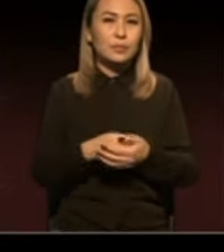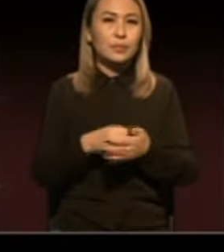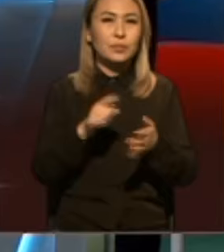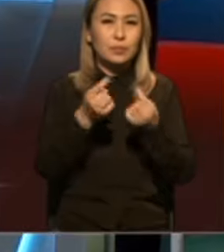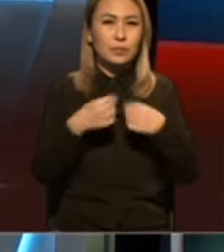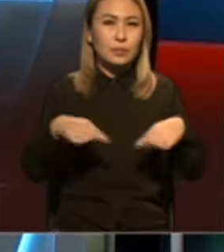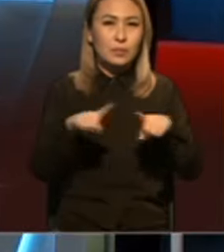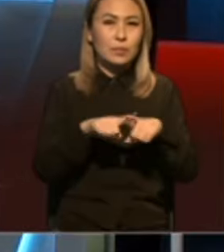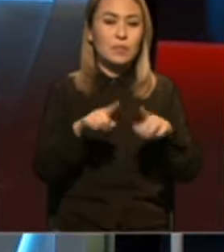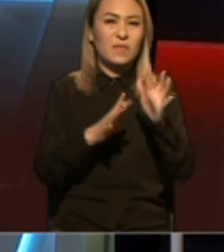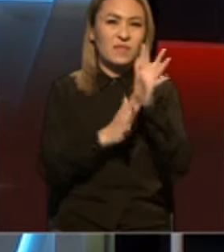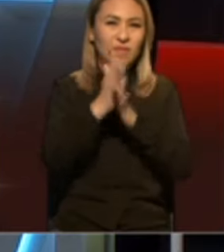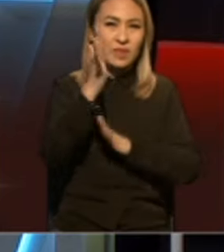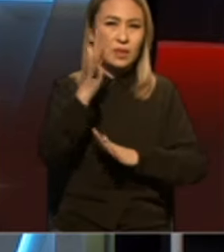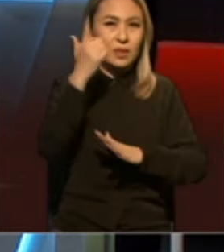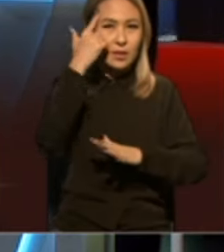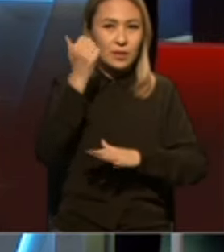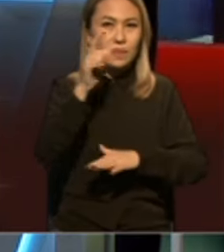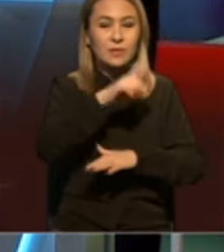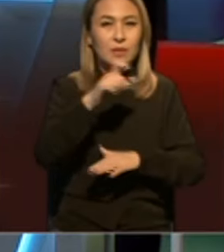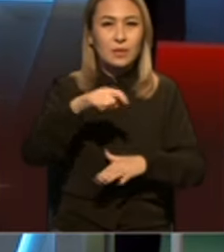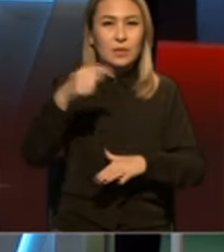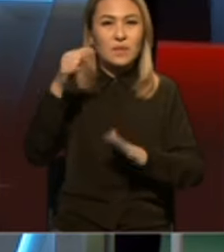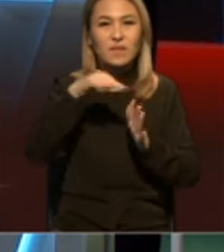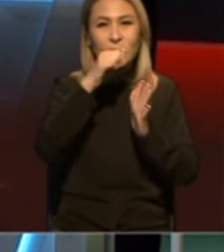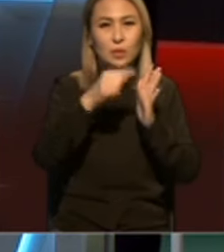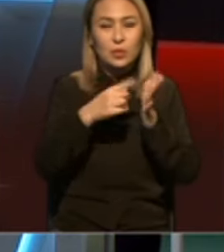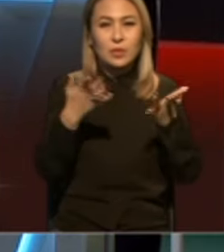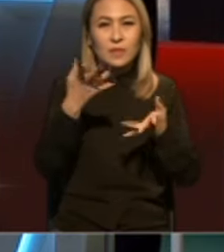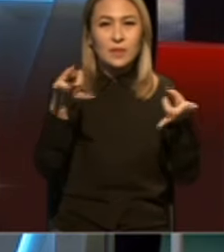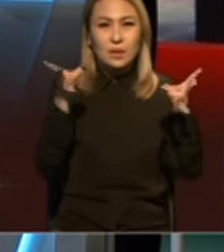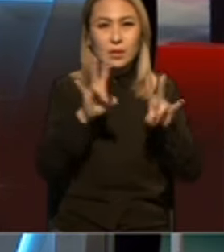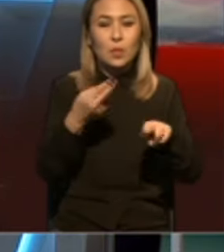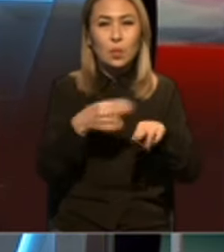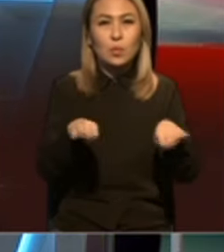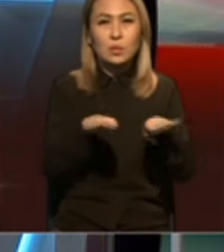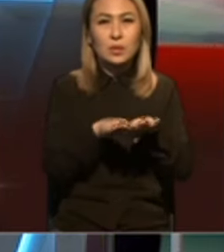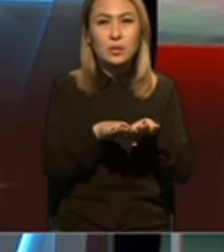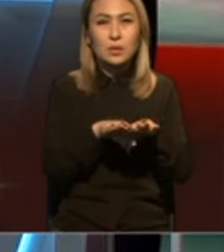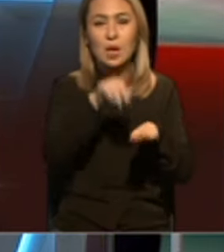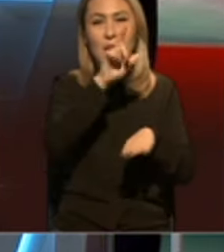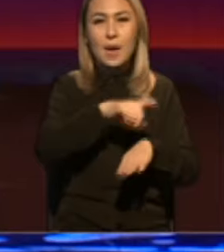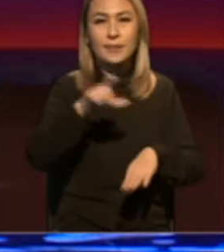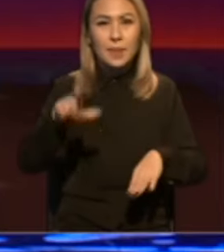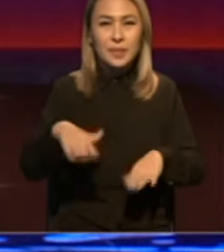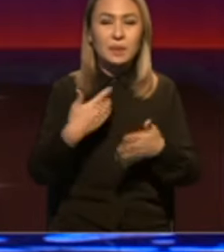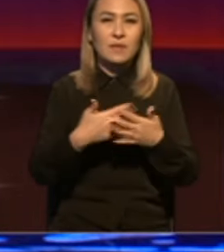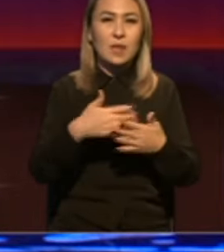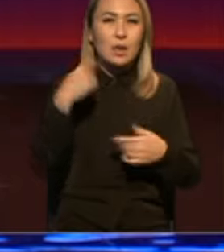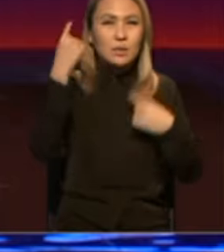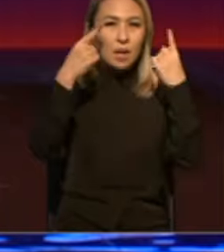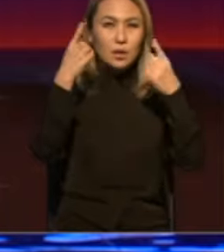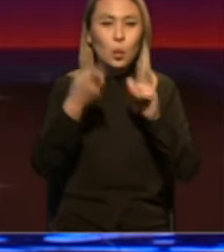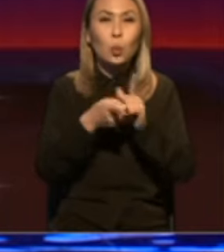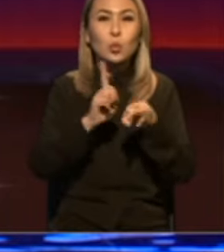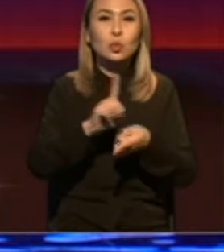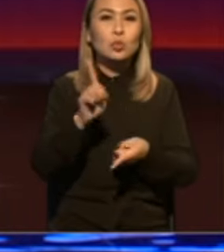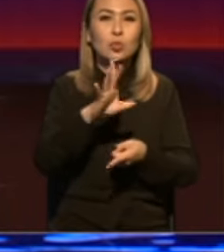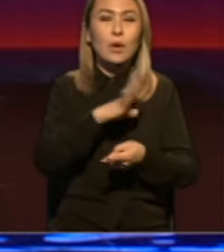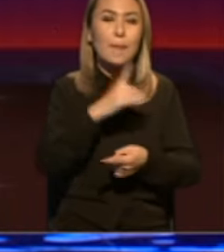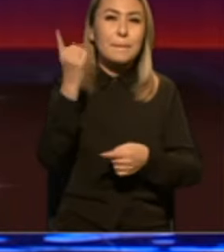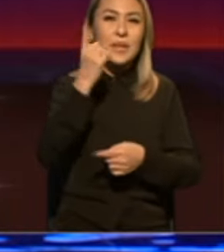қоғам тәрбиелеп кеткен жоқпыз ба деген енді барлықтарыңыздың іштеріңізде сауал бар шығар. Ал осындай адами капиталды, адамның санасын өзгерту үшін әрине